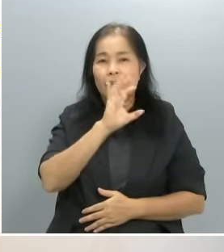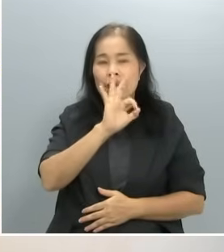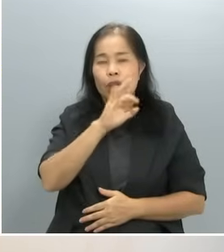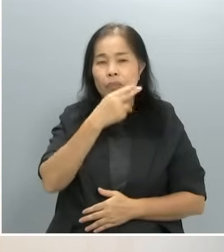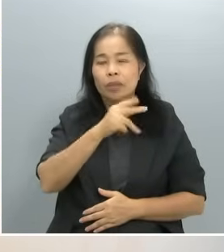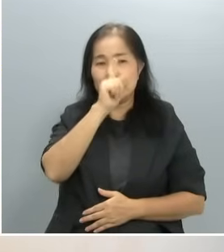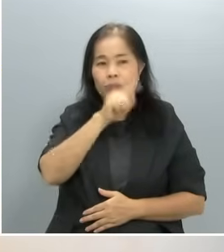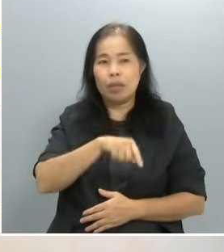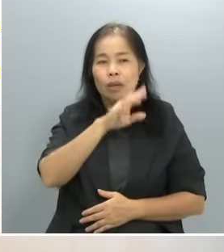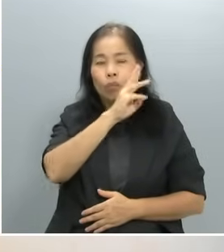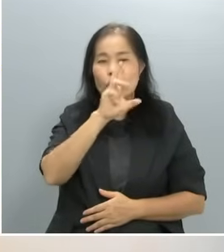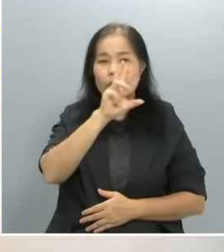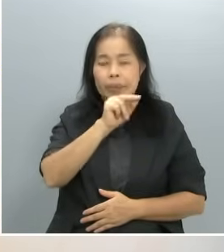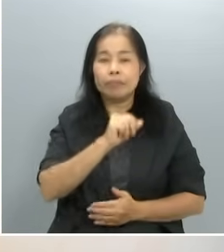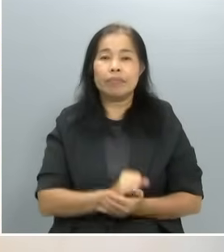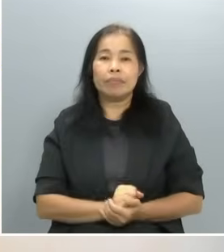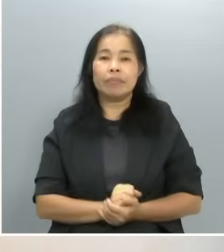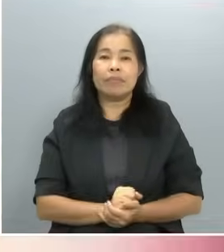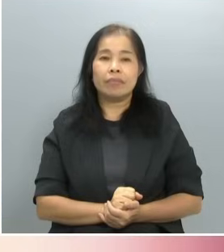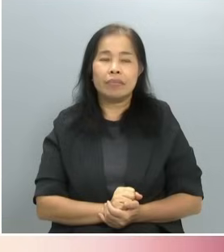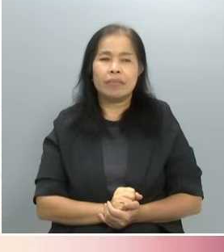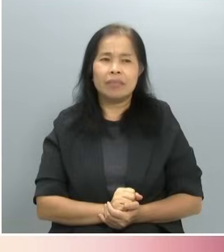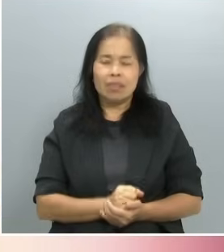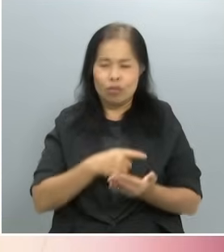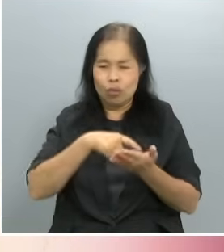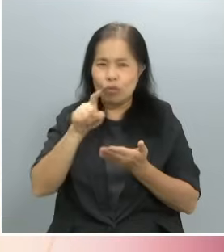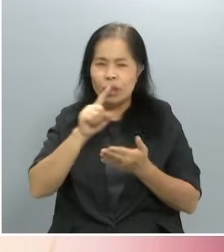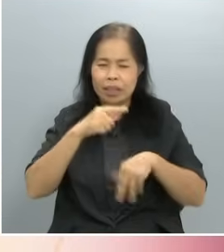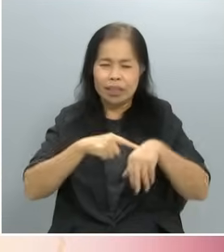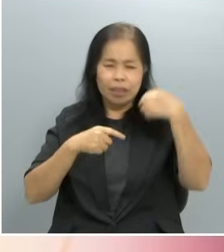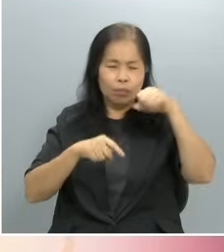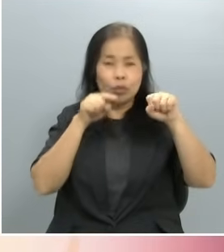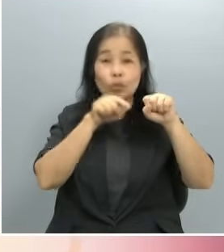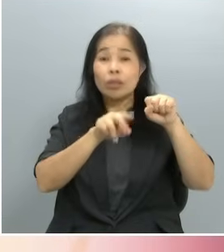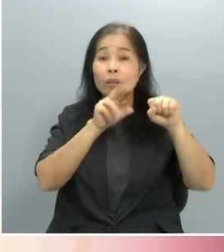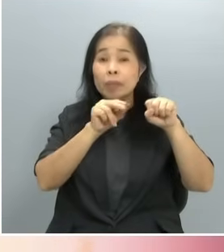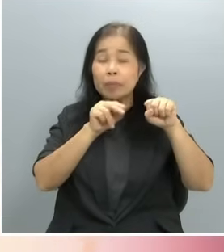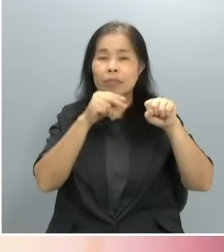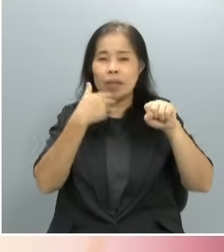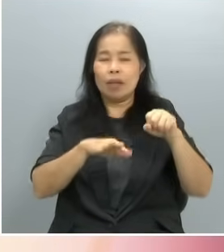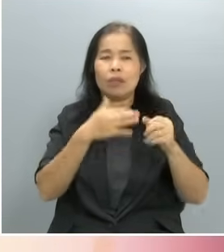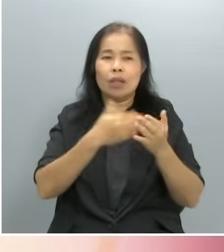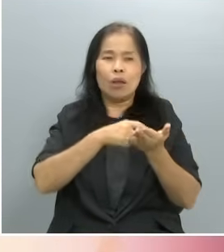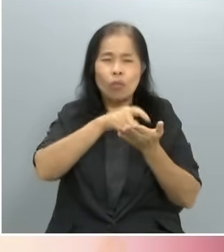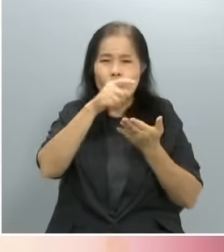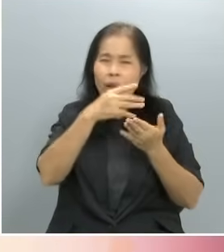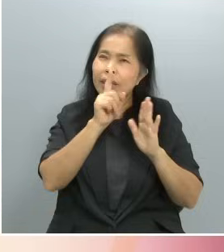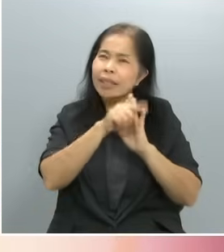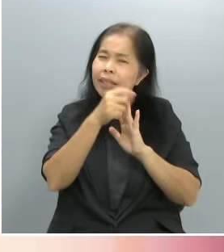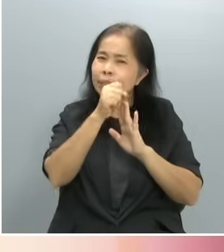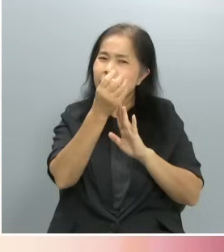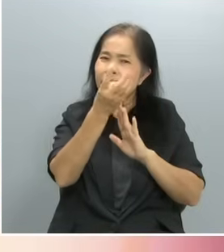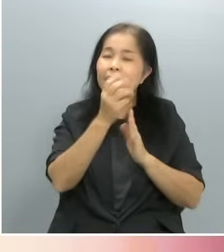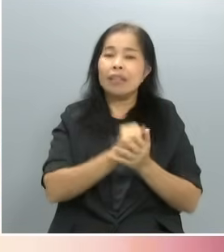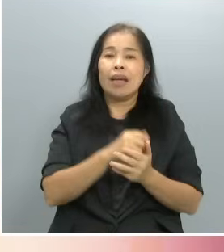51,63091,630บาทโทรแจ้งธนาคารอายัดบัญชีตอน 10:30นหลังจากคนร้ายโอนเงินออกไปซัก 10กว่านาทีหรือไม่เกินครึ่งชั่วโมง